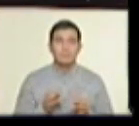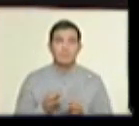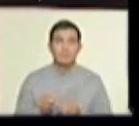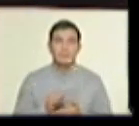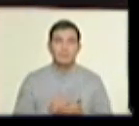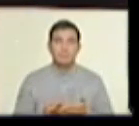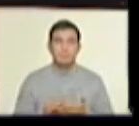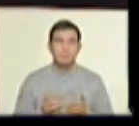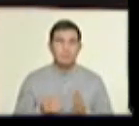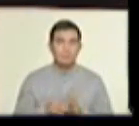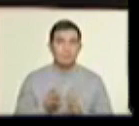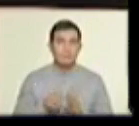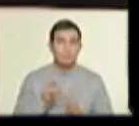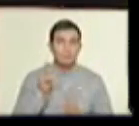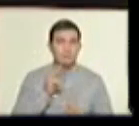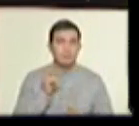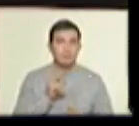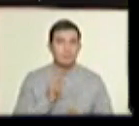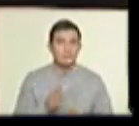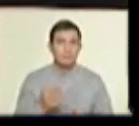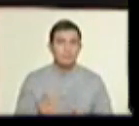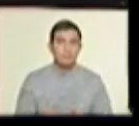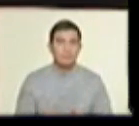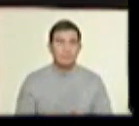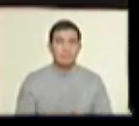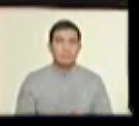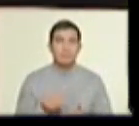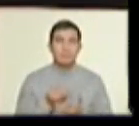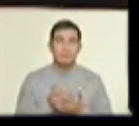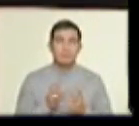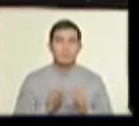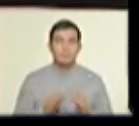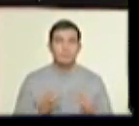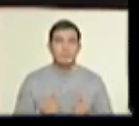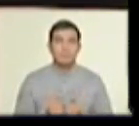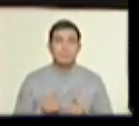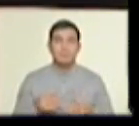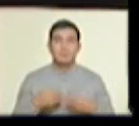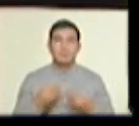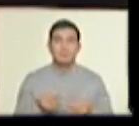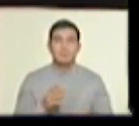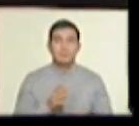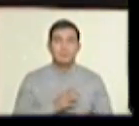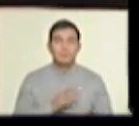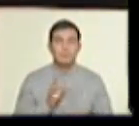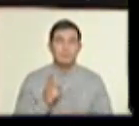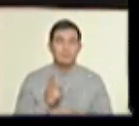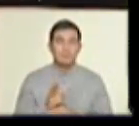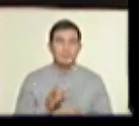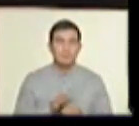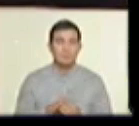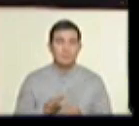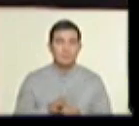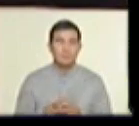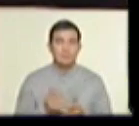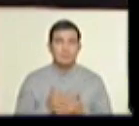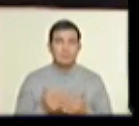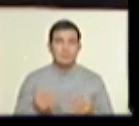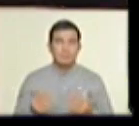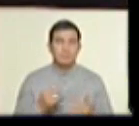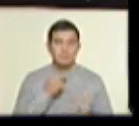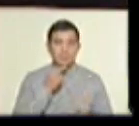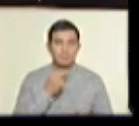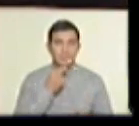ham chuqurroq tanishib olamiz. Qadrli o'quvchilar, berilgan topshiriqqa e'tibor bergan bo'lsangiz,